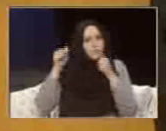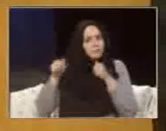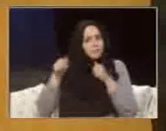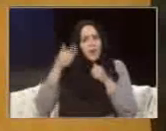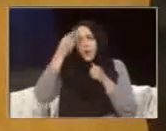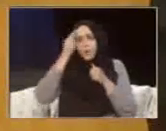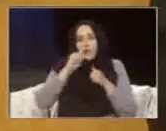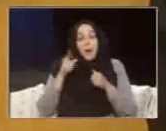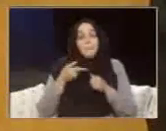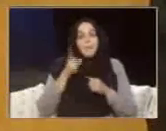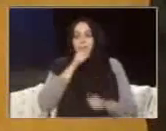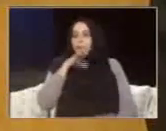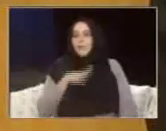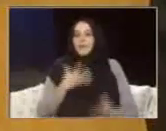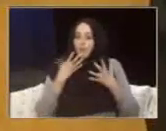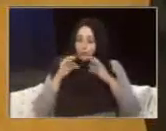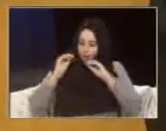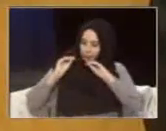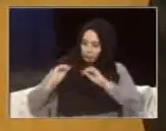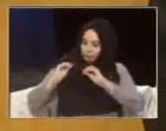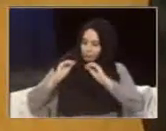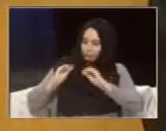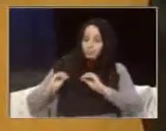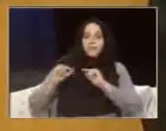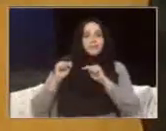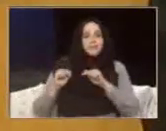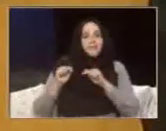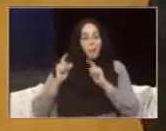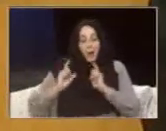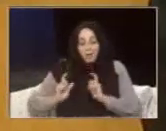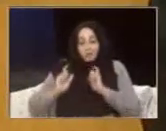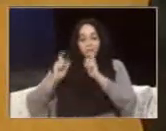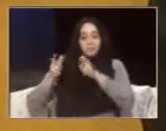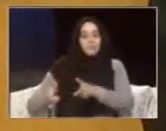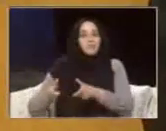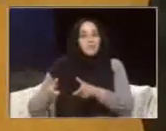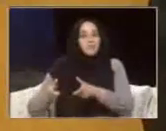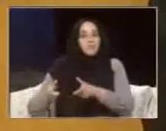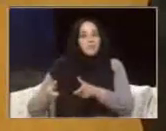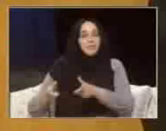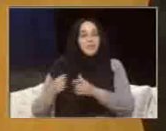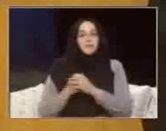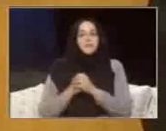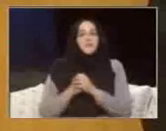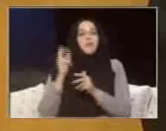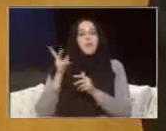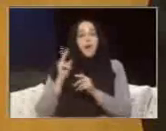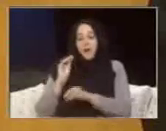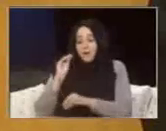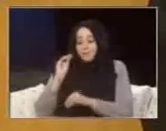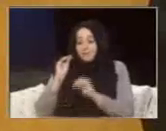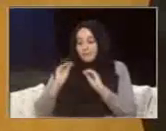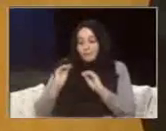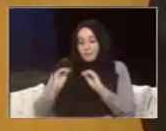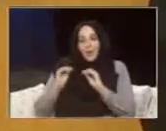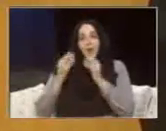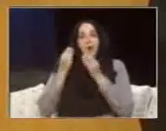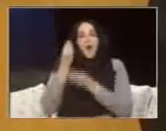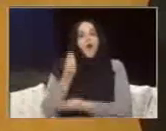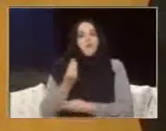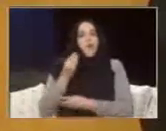يفهمها، ولكن أراد النبي عليه السلام أن يعلمه إياها، لأن التعليم في الصغر كالنقش على الحجر